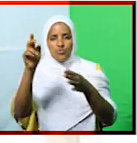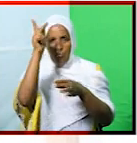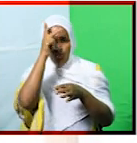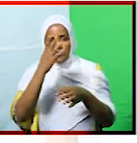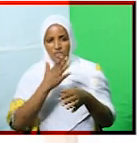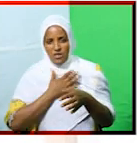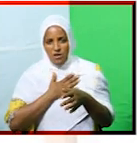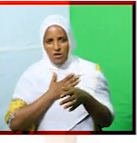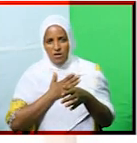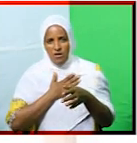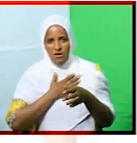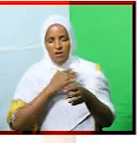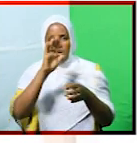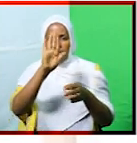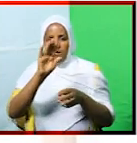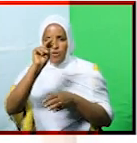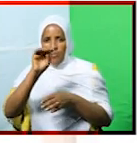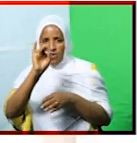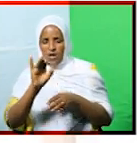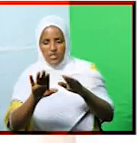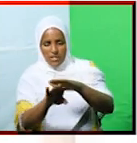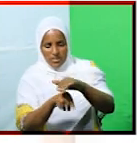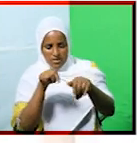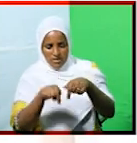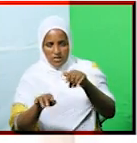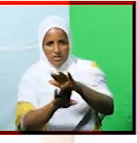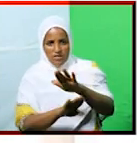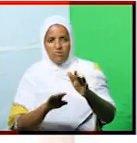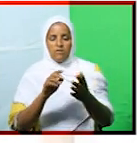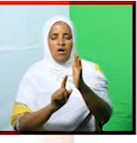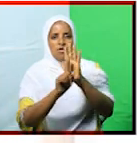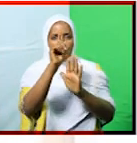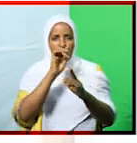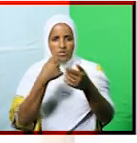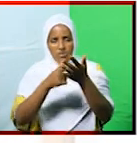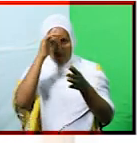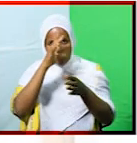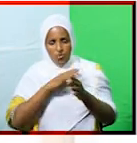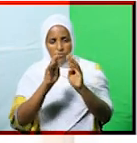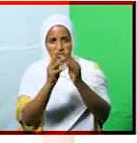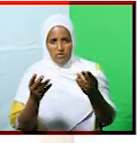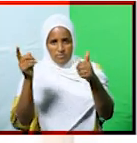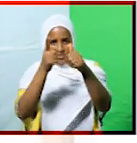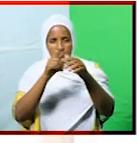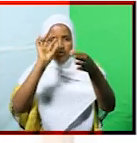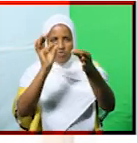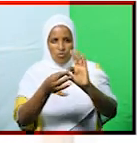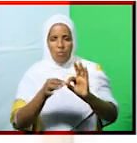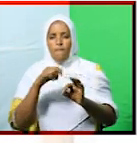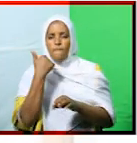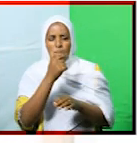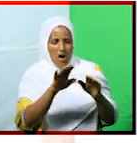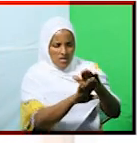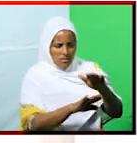እንዳነሳችሁት ተመሳሳይ የሆኑ አሁንም ደግሞ ግን የሚነሱ ጥያቄዎች አሉና እነሱን